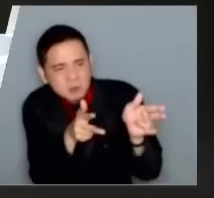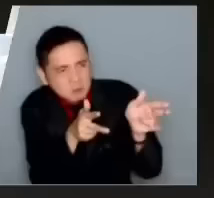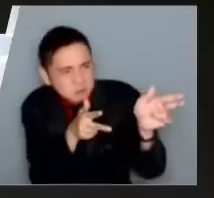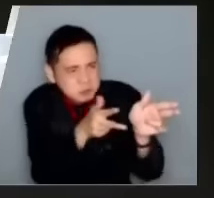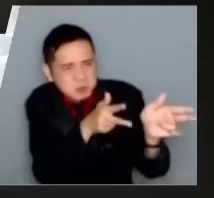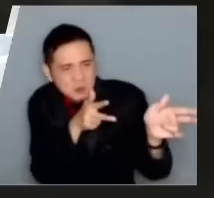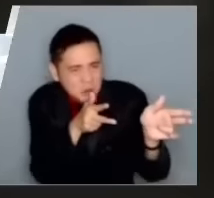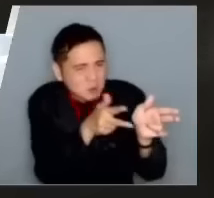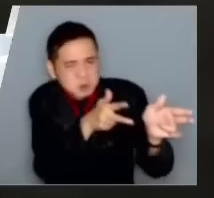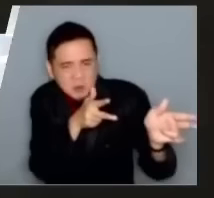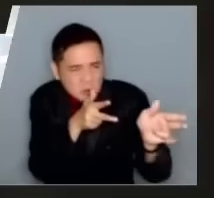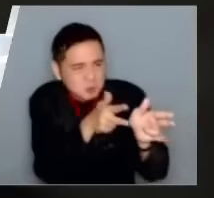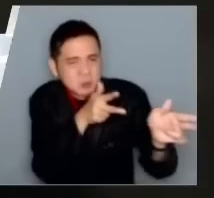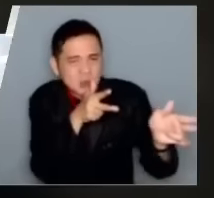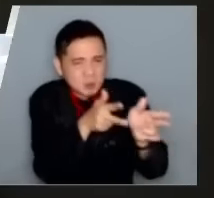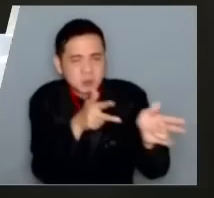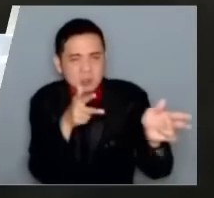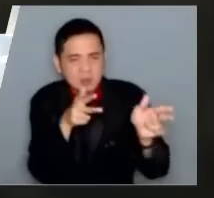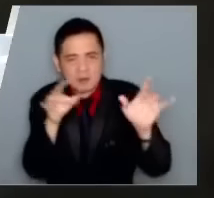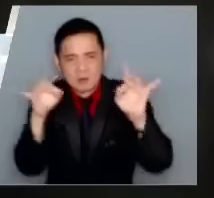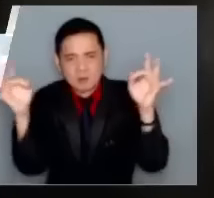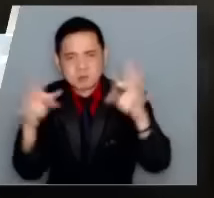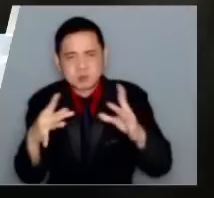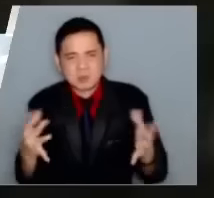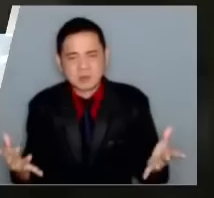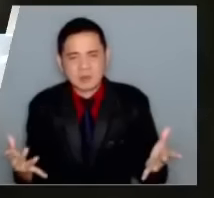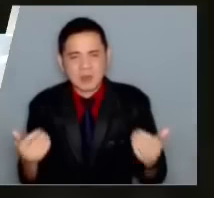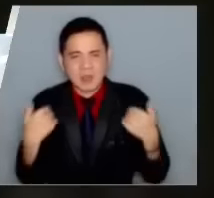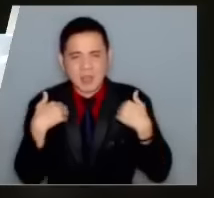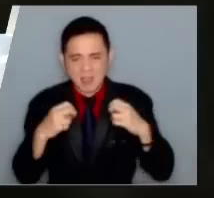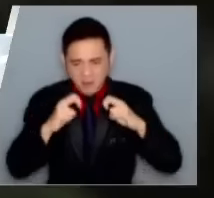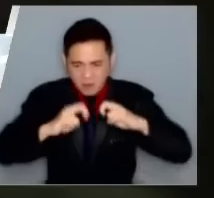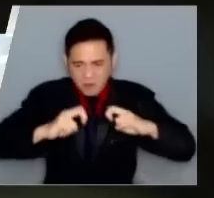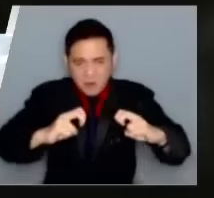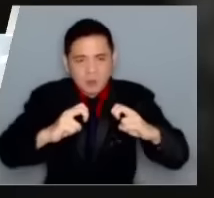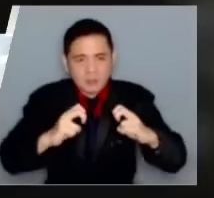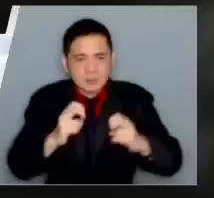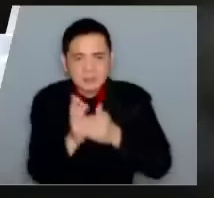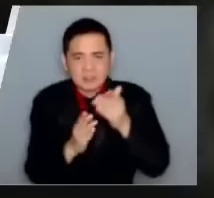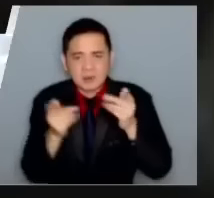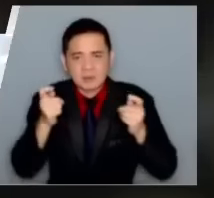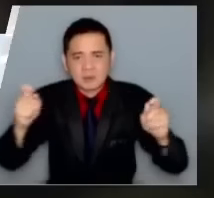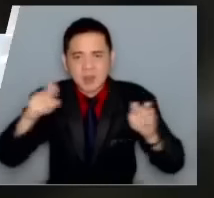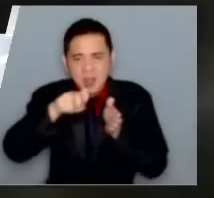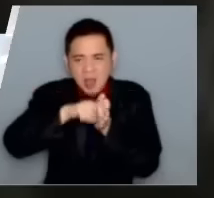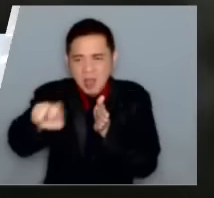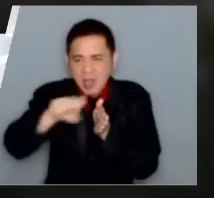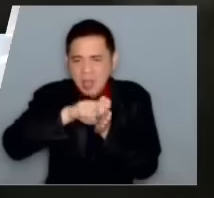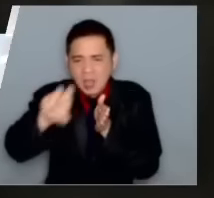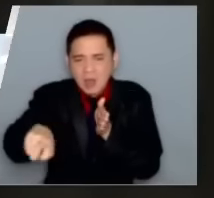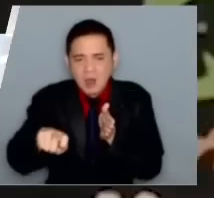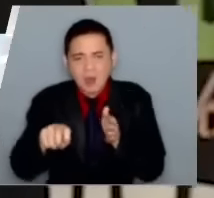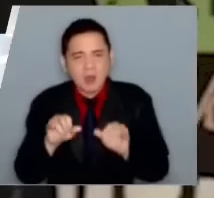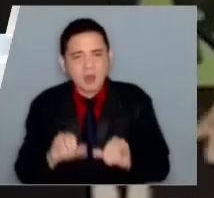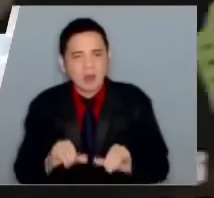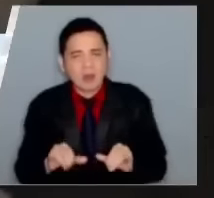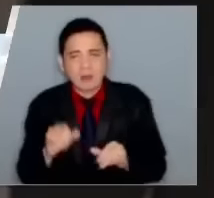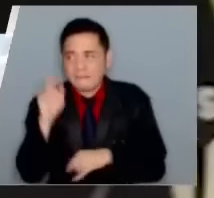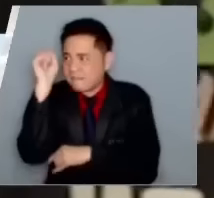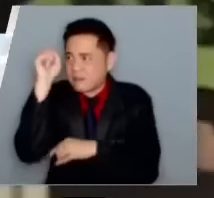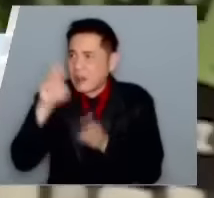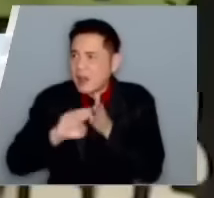kanyang unahan. Yan ay kahit kapwa sila maraming sakay na pasahero nung mga oras na yun. Ang mga pasahero nagmamadaling bumaba. Ang